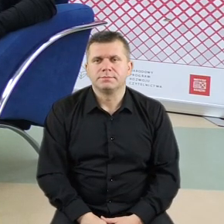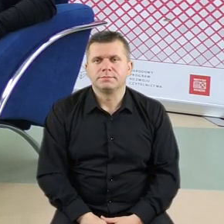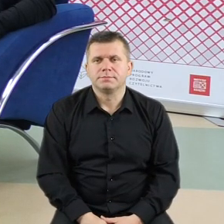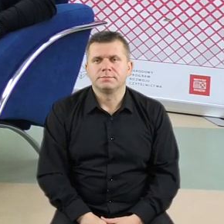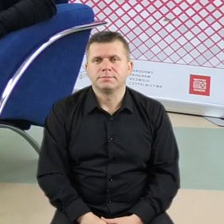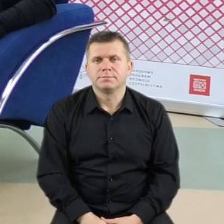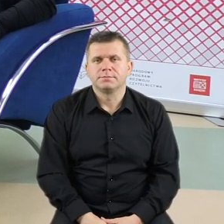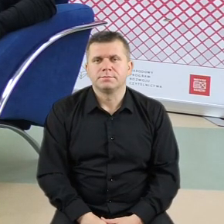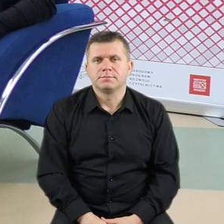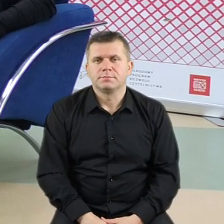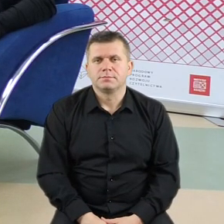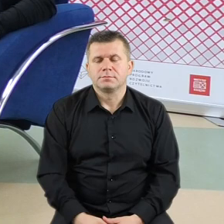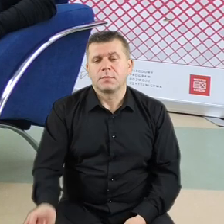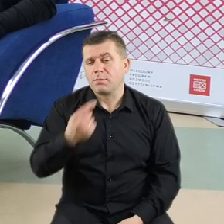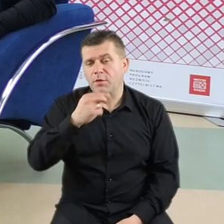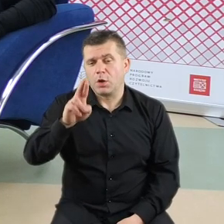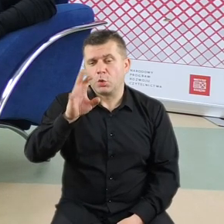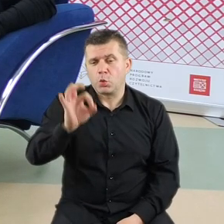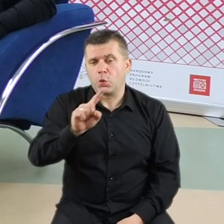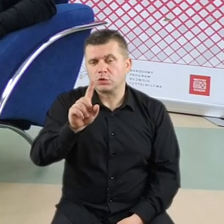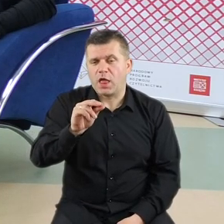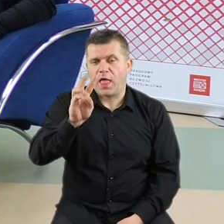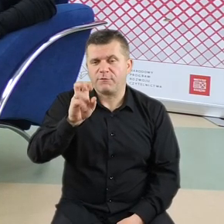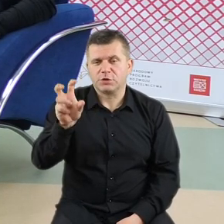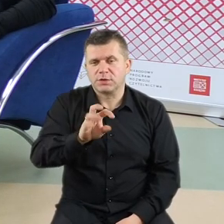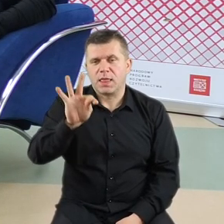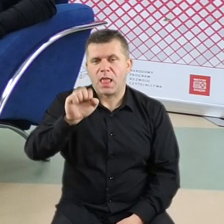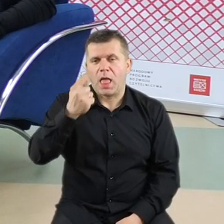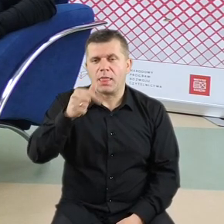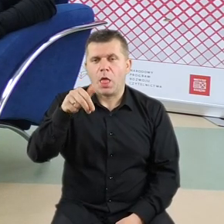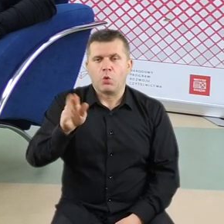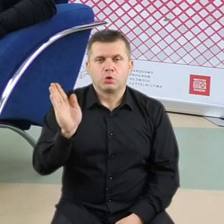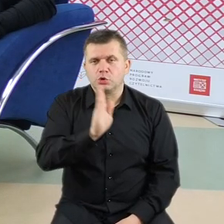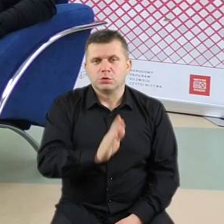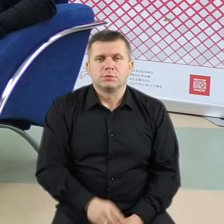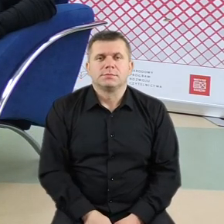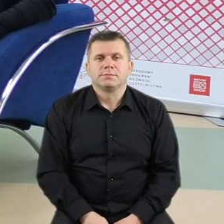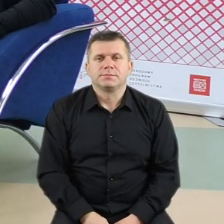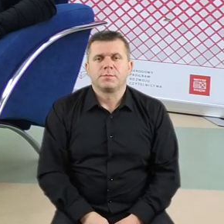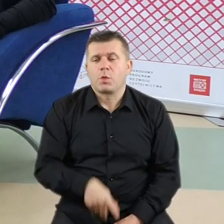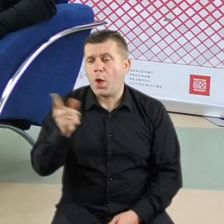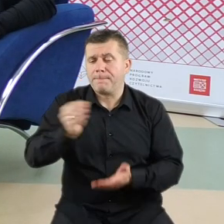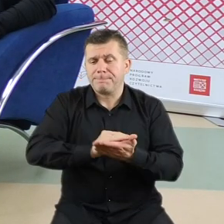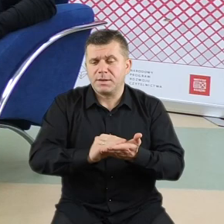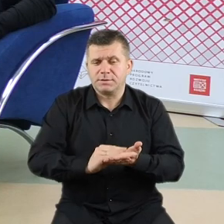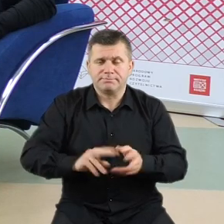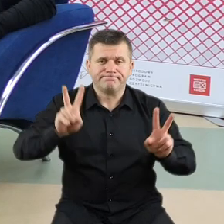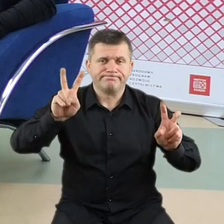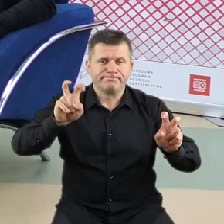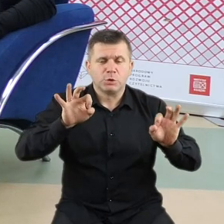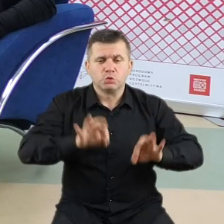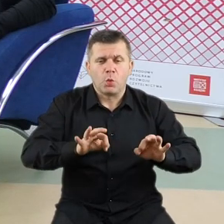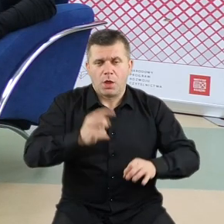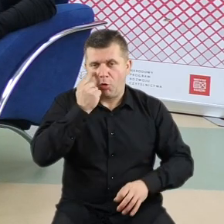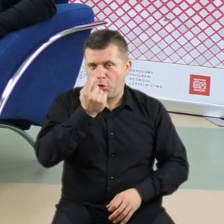ja, jak powiedział Różewicz, Tadeusz, on pisze suchymi oczami.